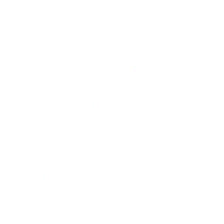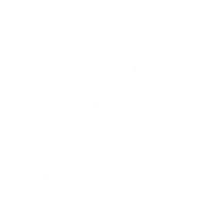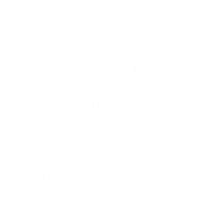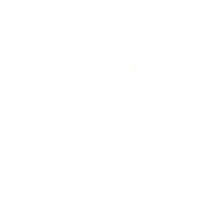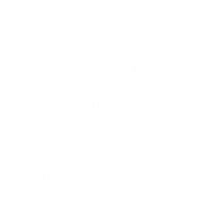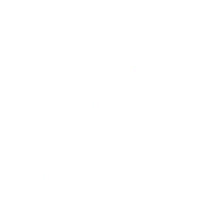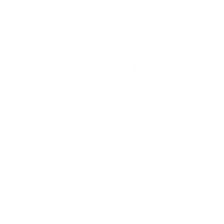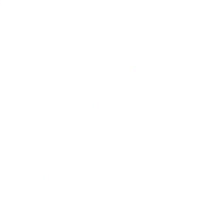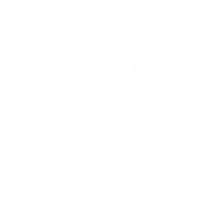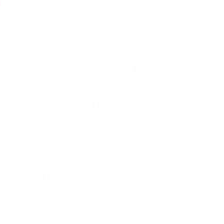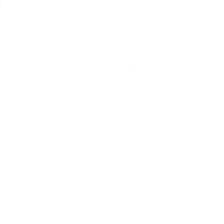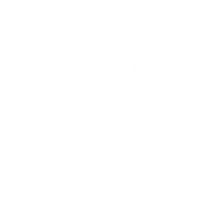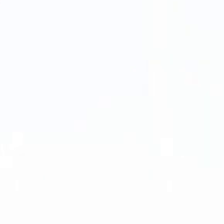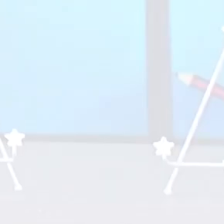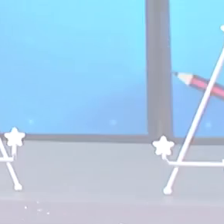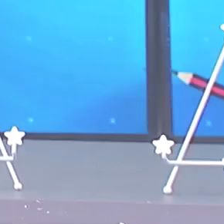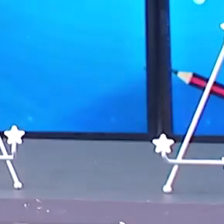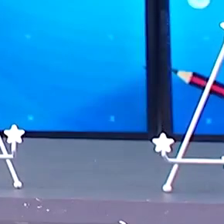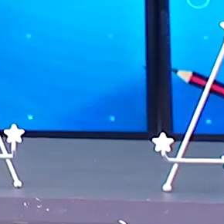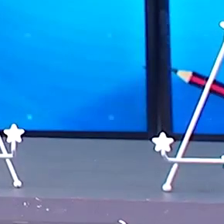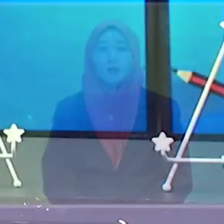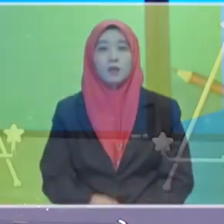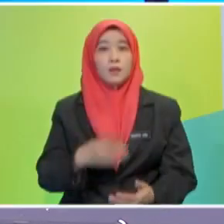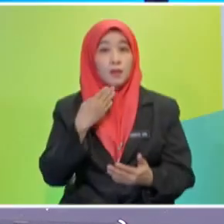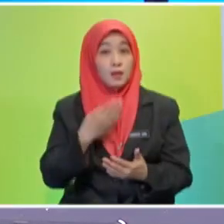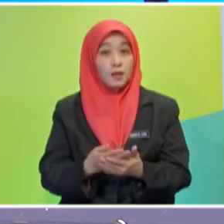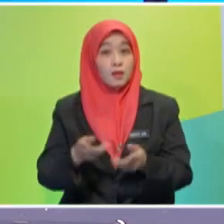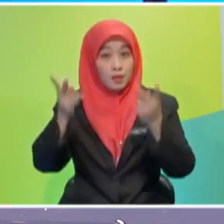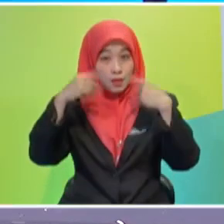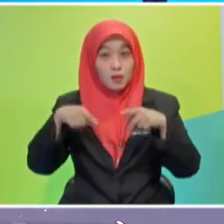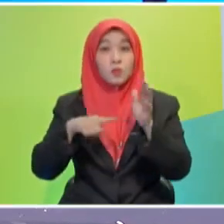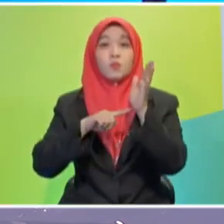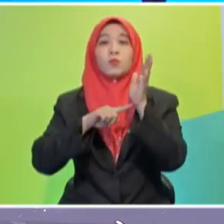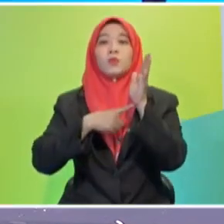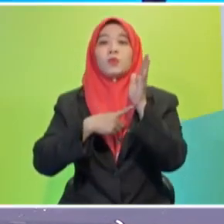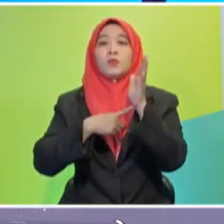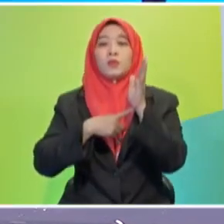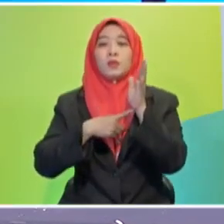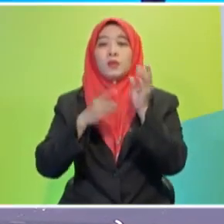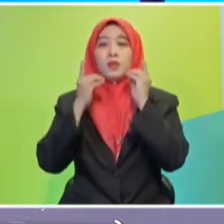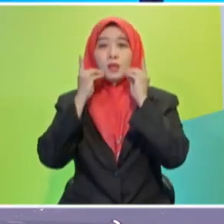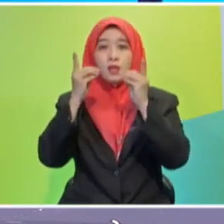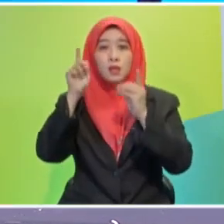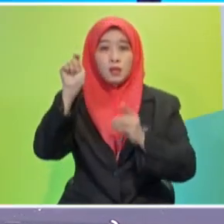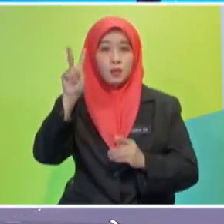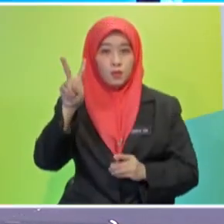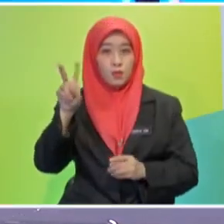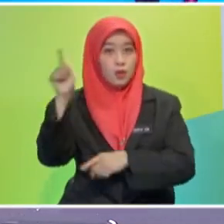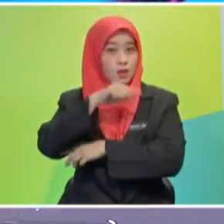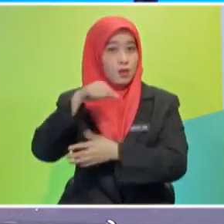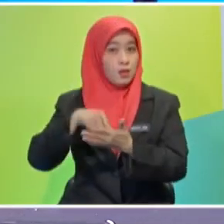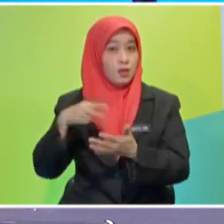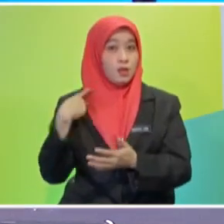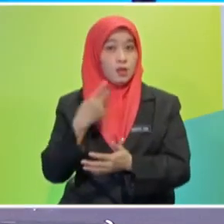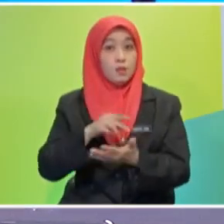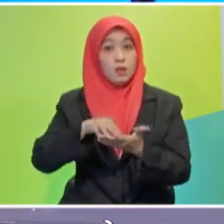Didik TV KPM. Baiklah, kembali bersama saya Mas Sufian Azman di Didik TV KPM. Pada hari ini kita nak